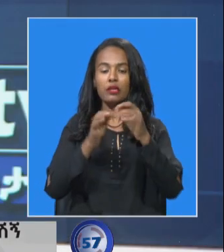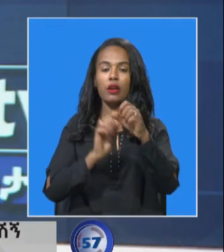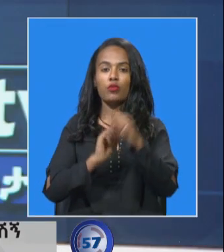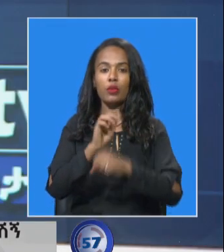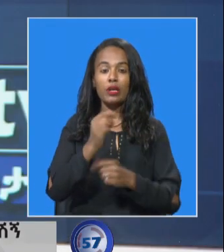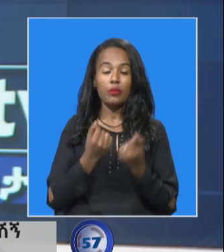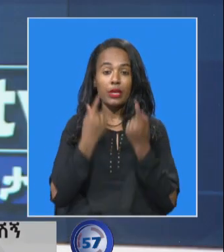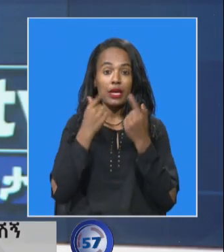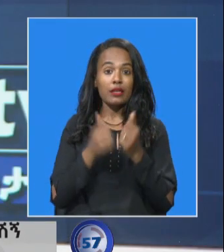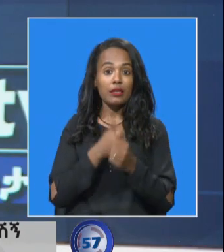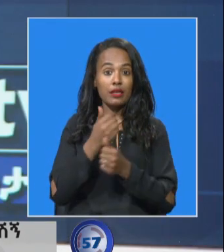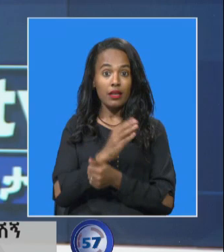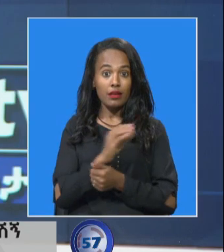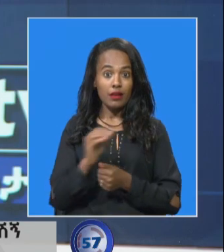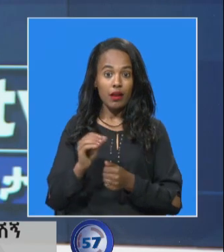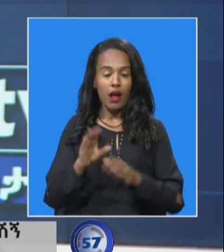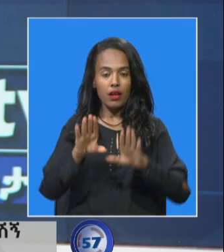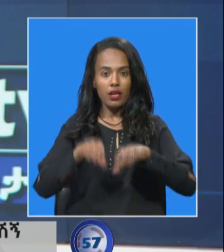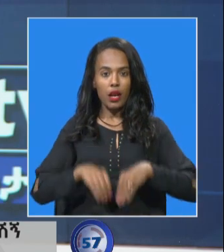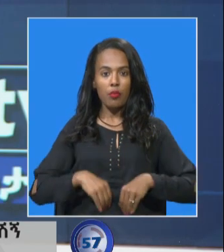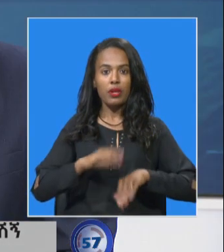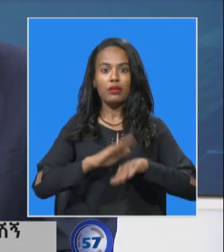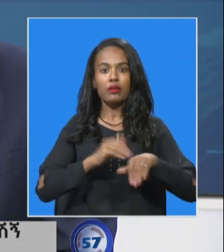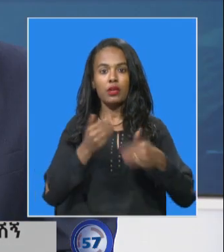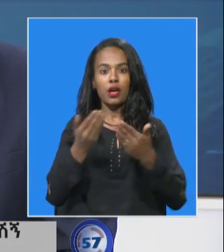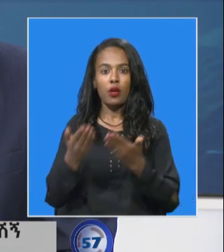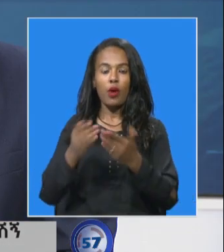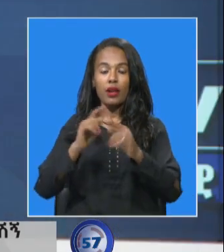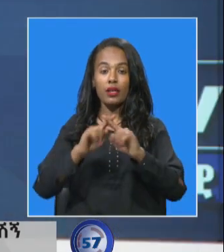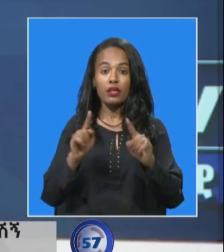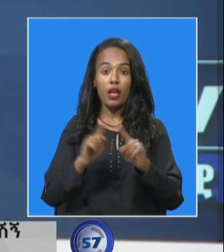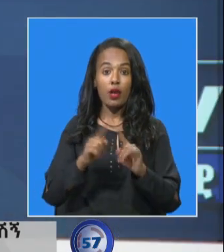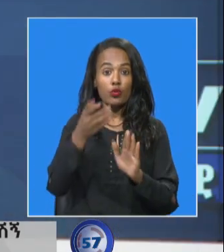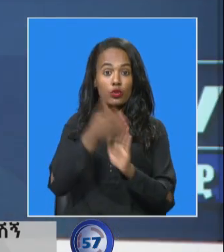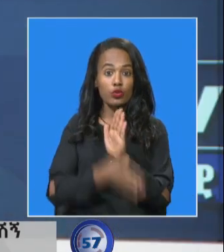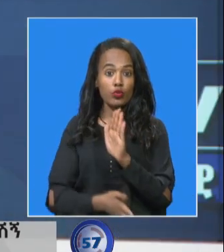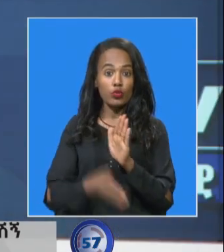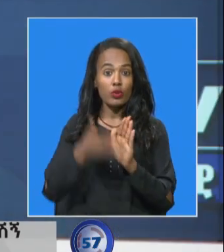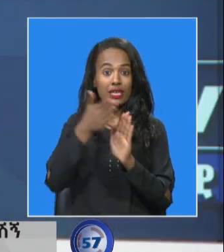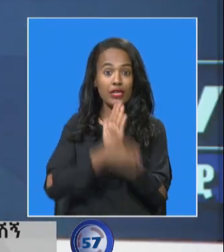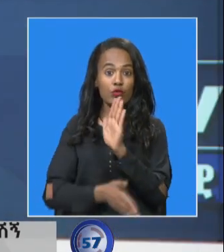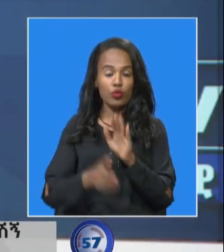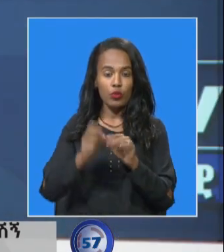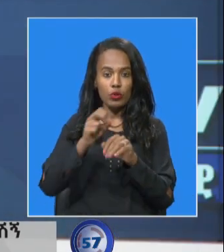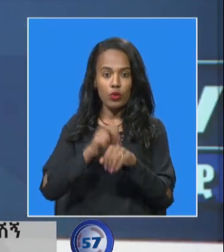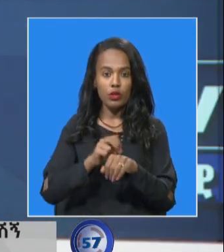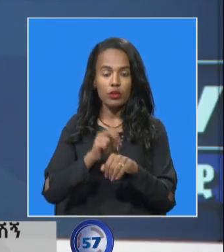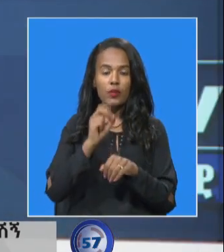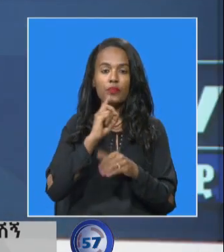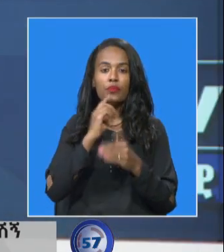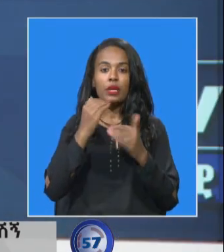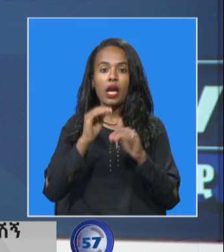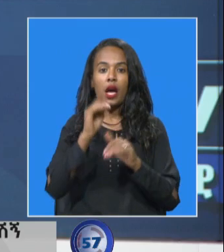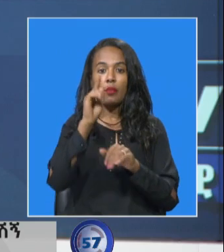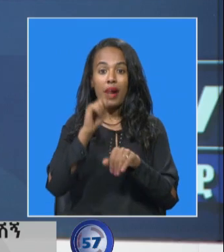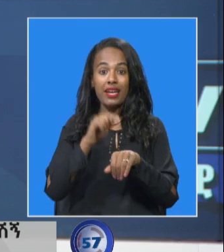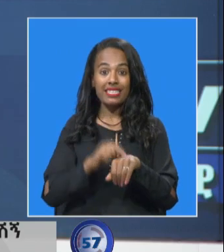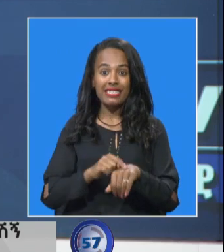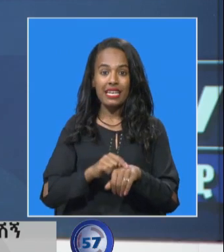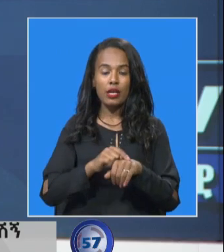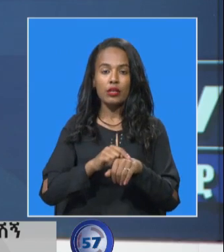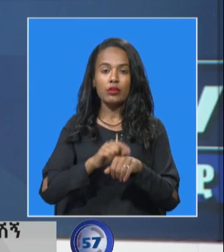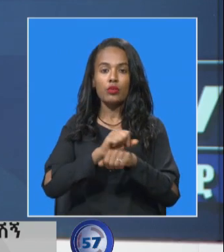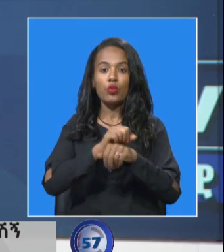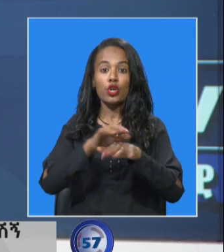መልእክት በንቃት እንዲከታተልና እንዲቀበል ጥሪ ቀርቧል። የተለያዩ ክስተቶች በተከሰቱበት ወቅት ምን ያህል በአንድ ጊዜ